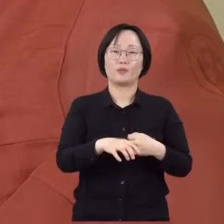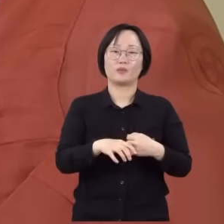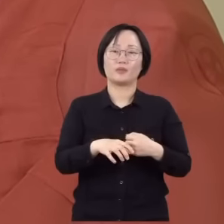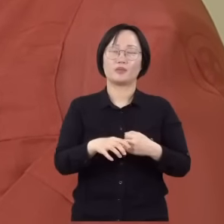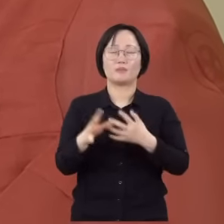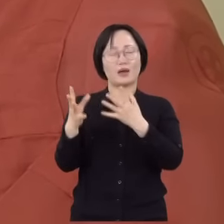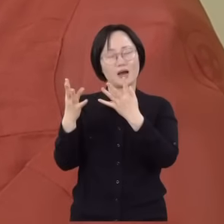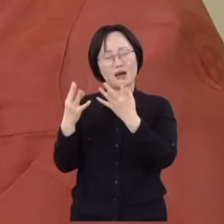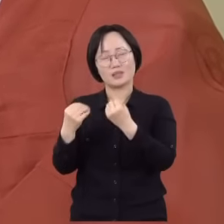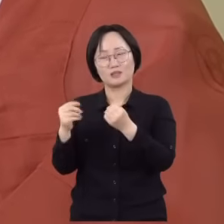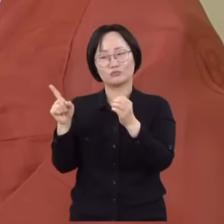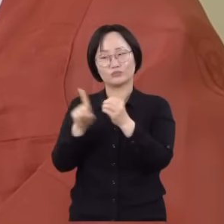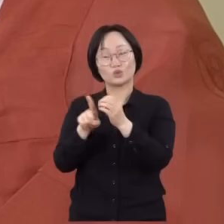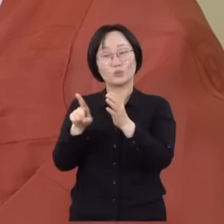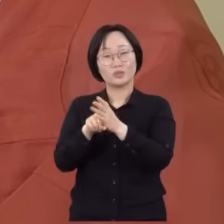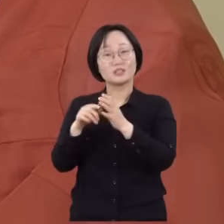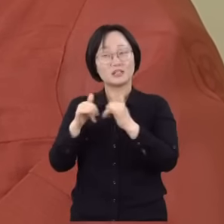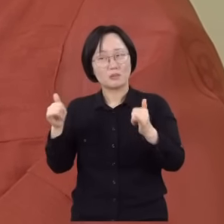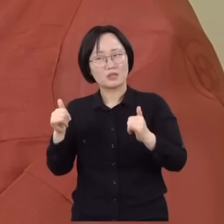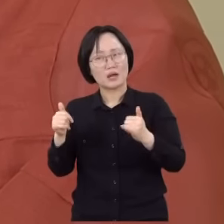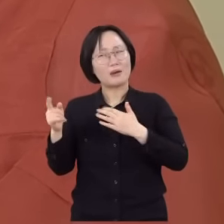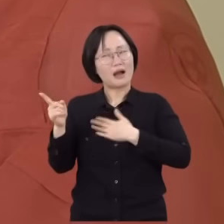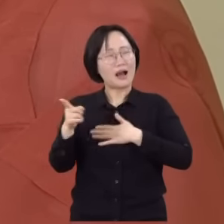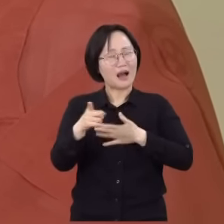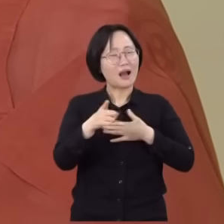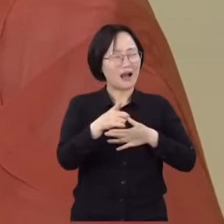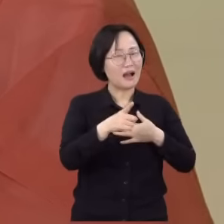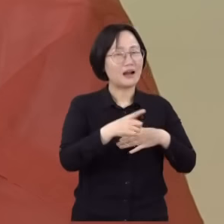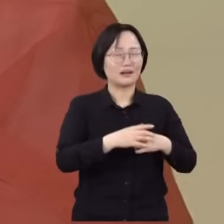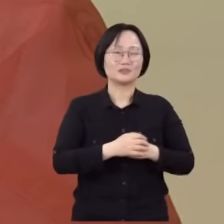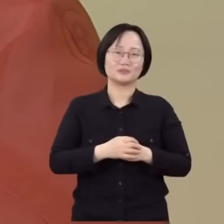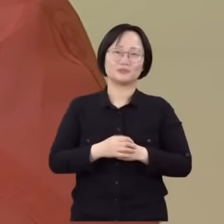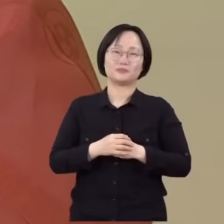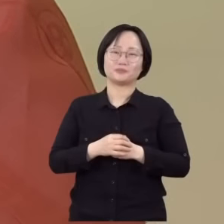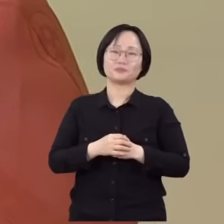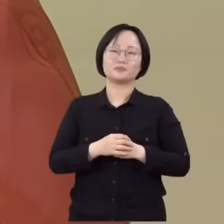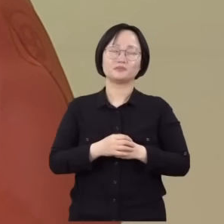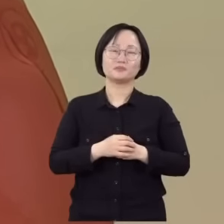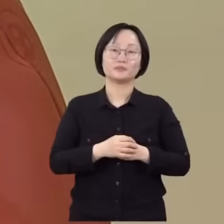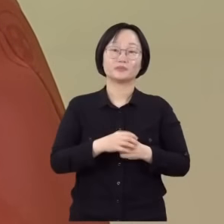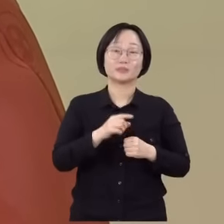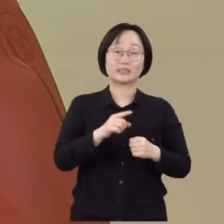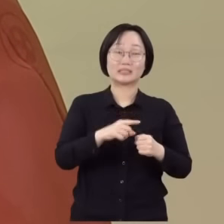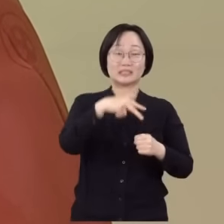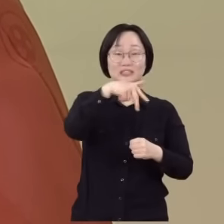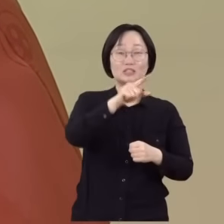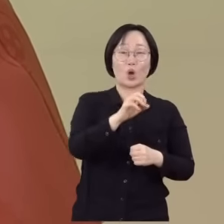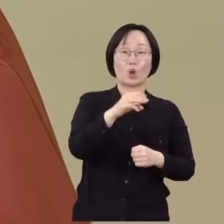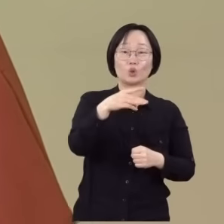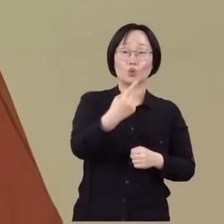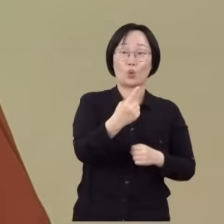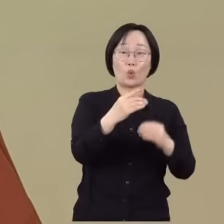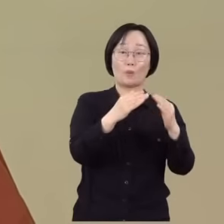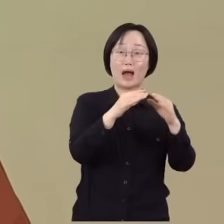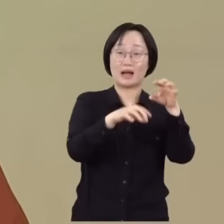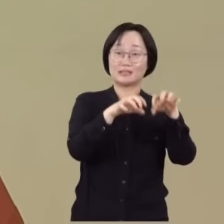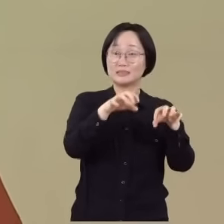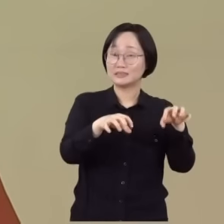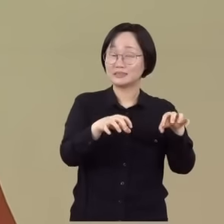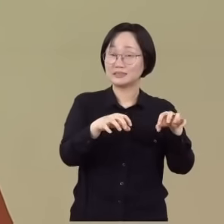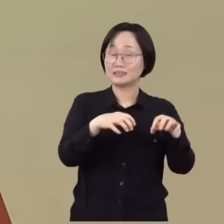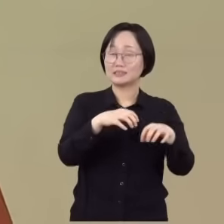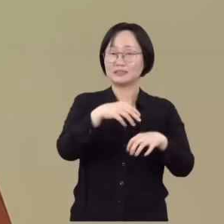불자님들도 한 번씩은 들어봤을 겁니다 그 정토마을 자재 병원에 그